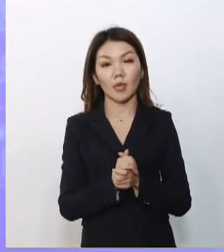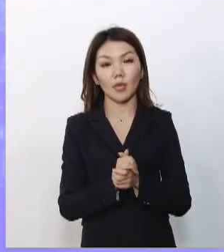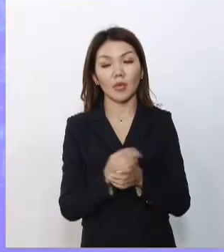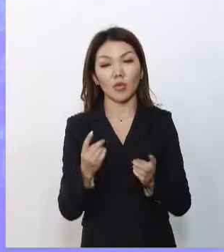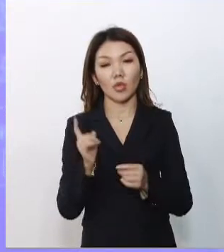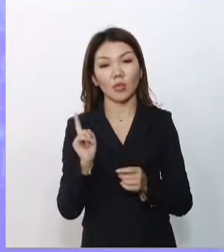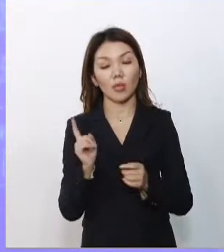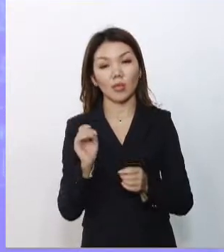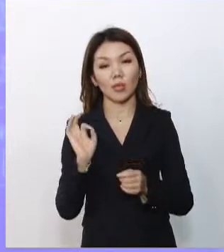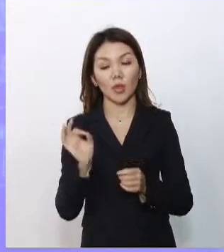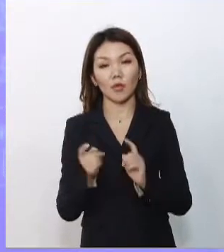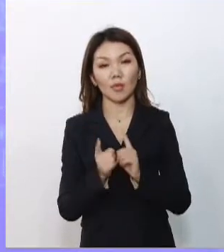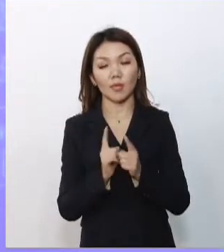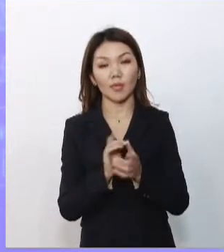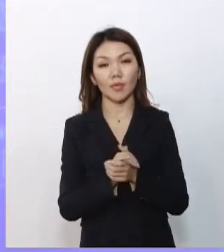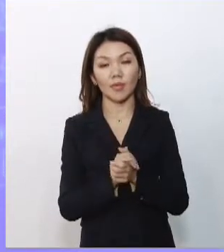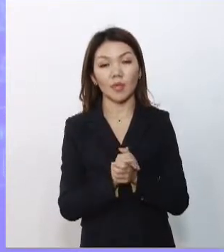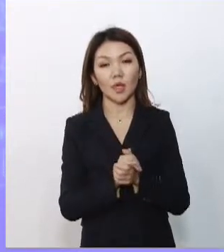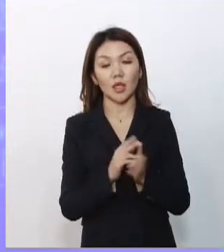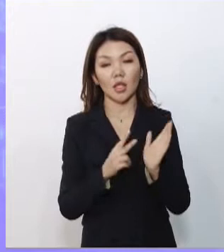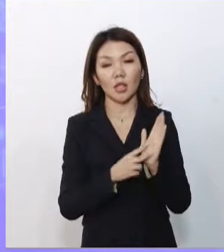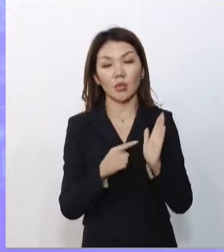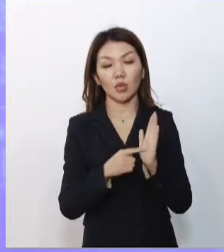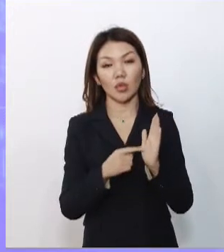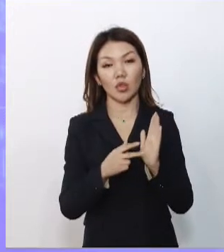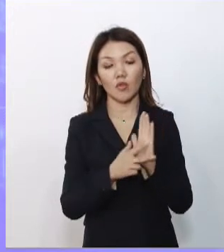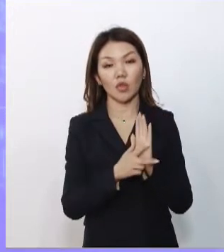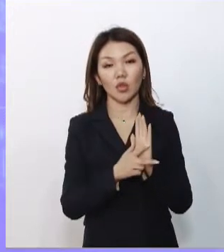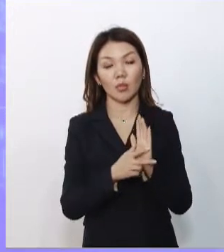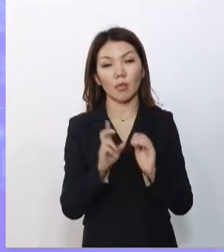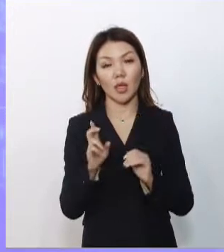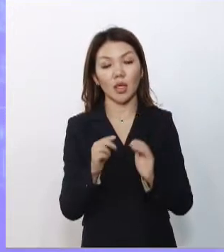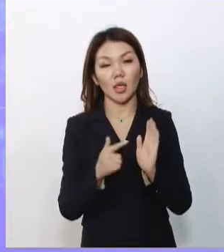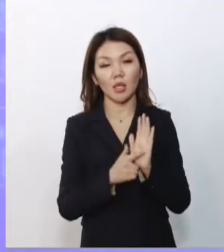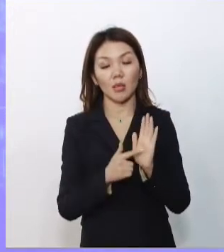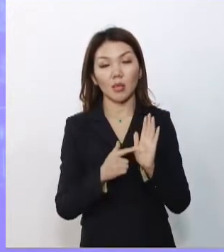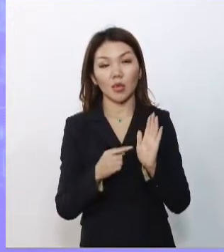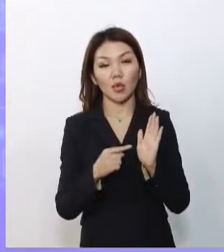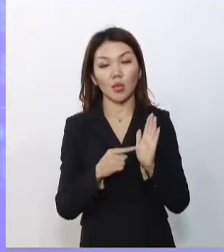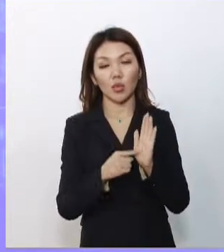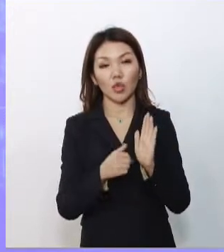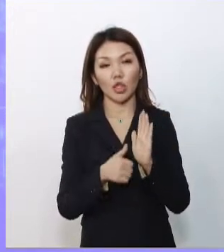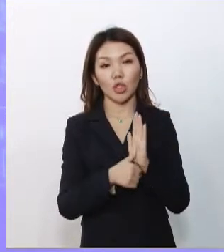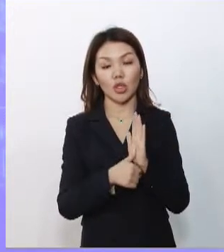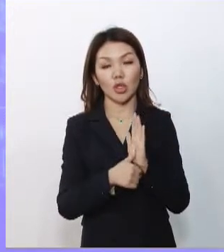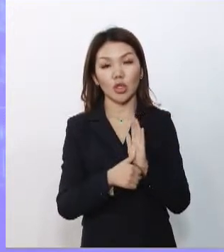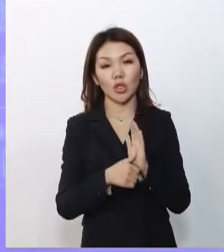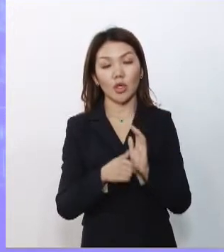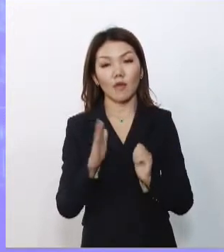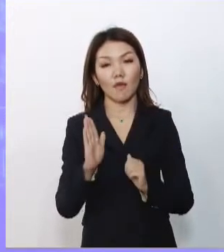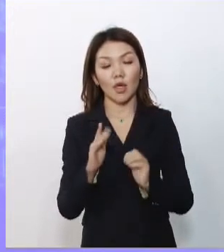умножить на 8. Б. 7 умножить на 6. В. 7 умножить